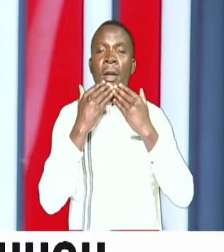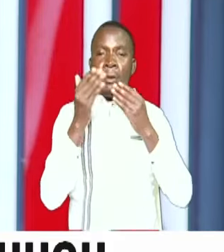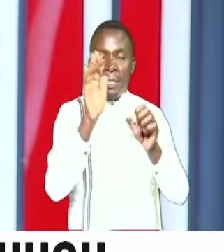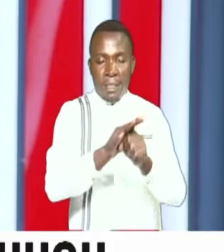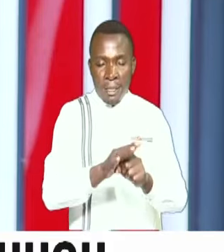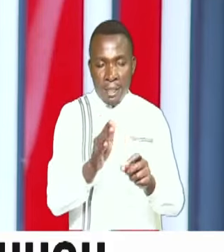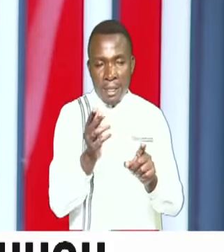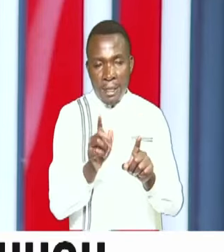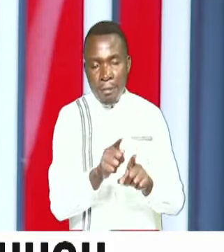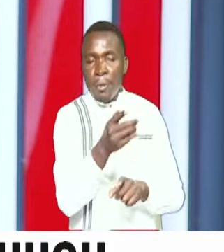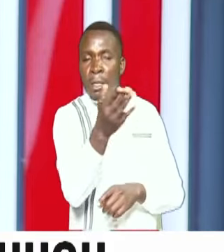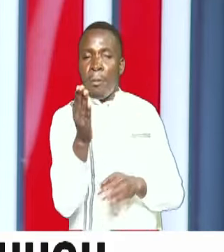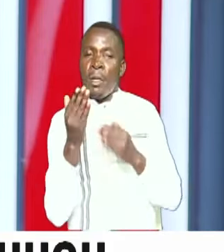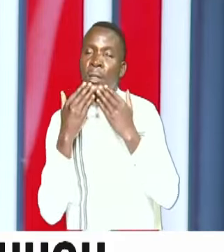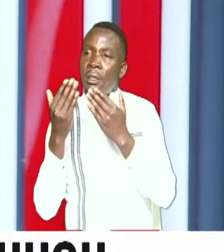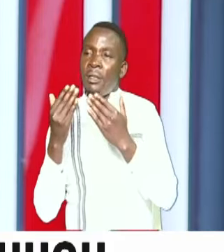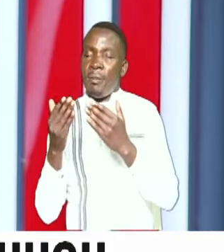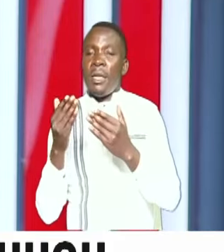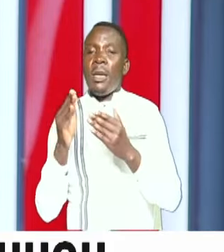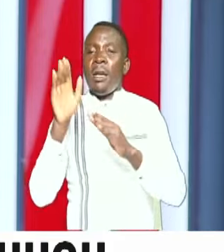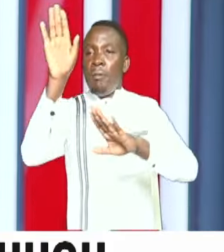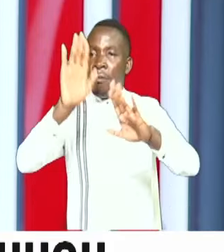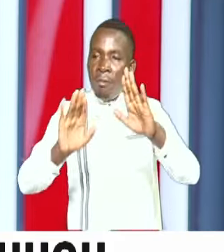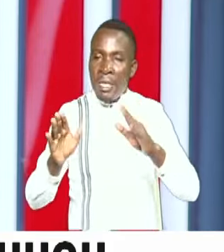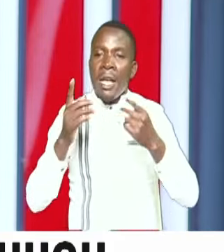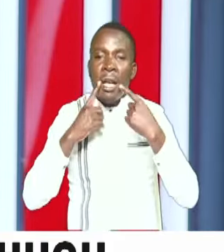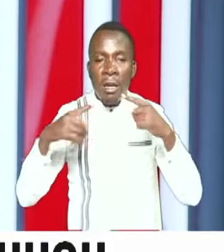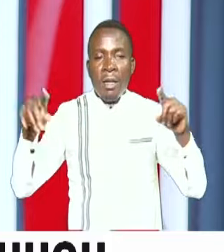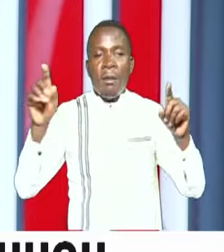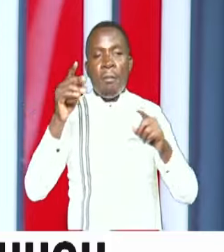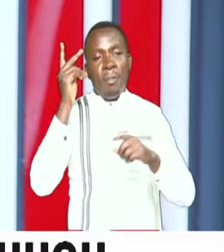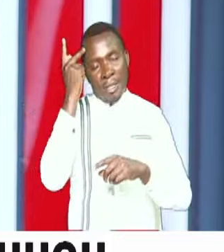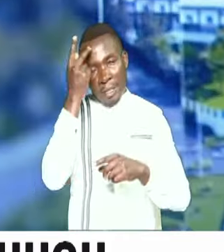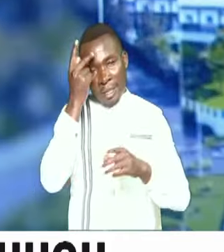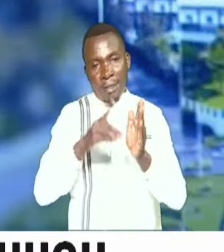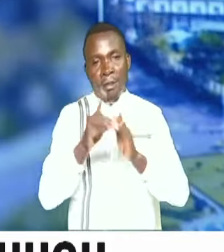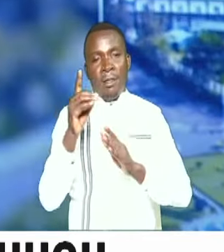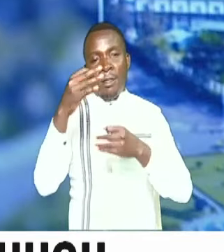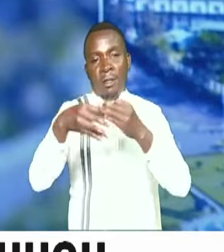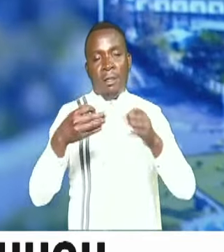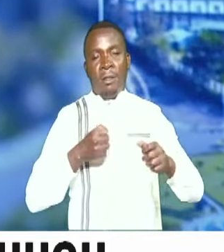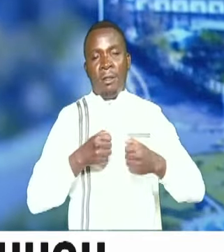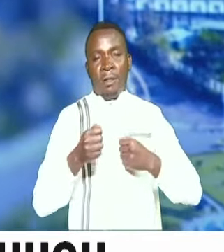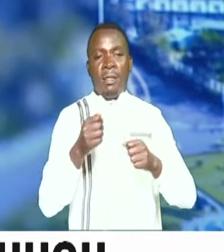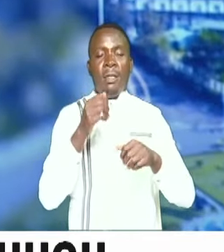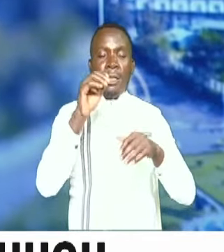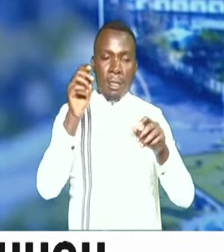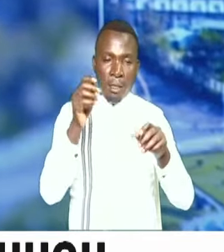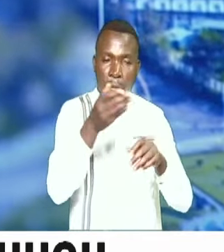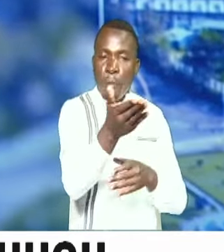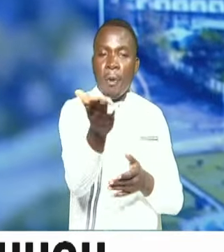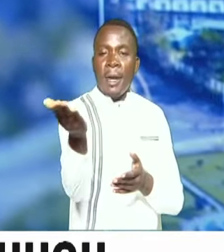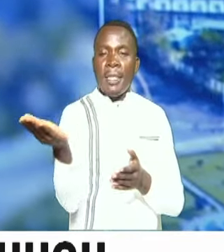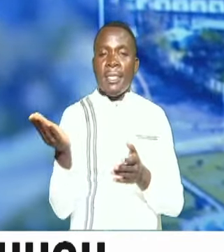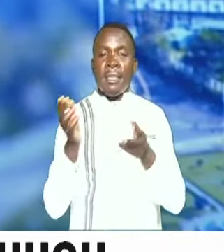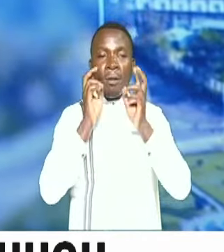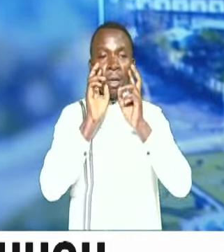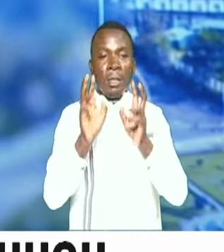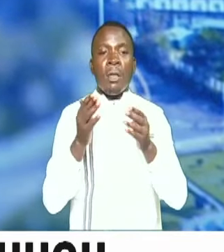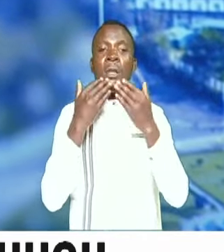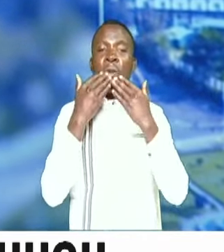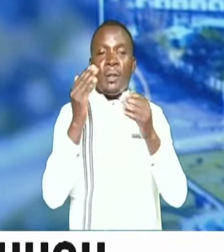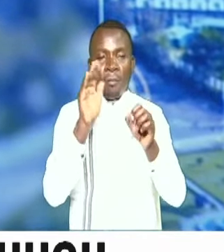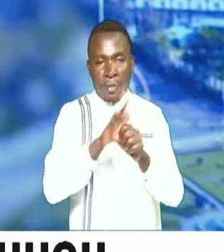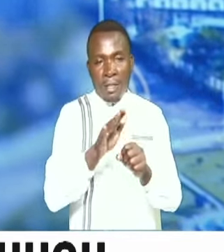uruhare mugira mu kumenyekanisha politike zo guteza imbere inganda mu Rwanda yego namwe mwese mwarimo dukurikiye turabashimiye